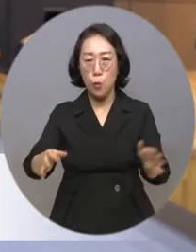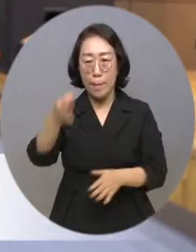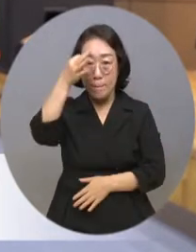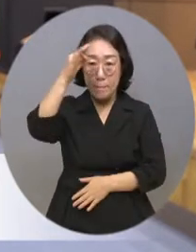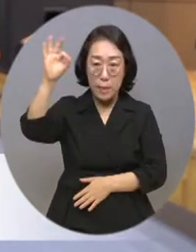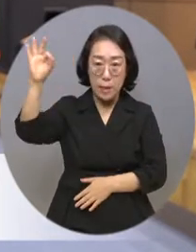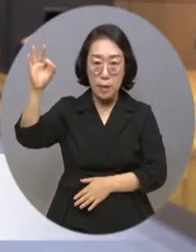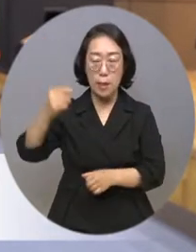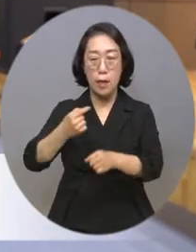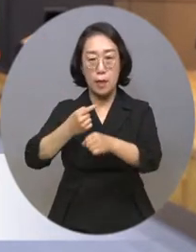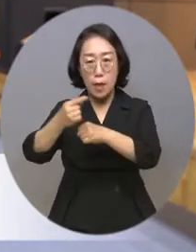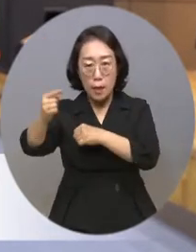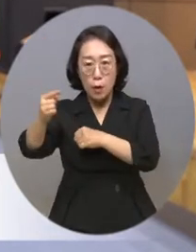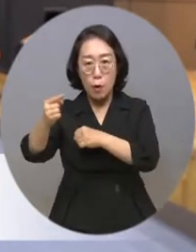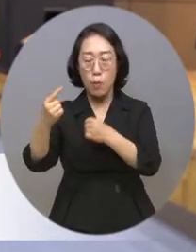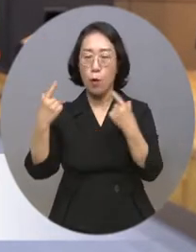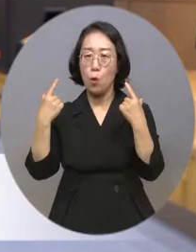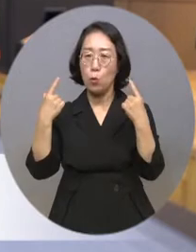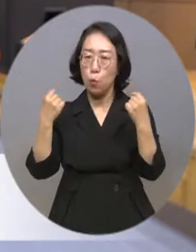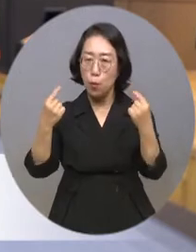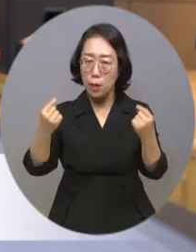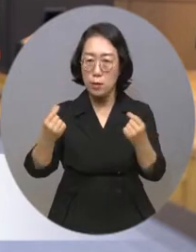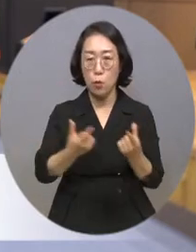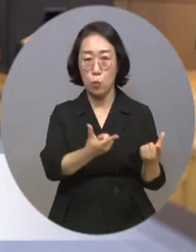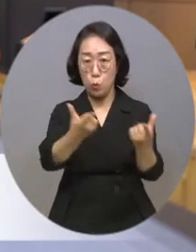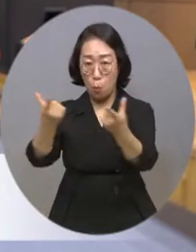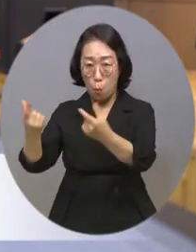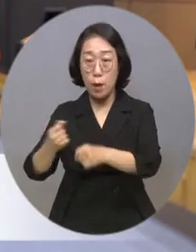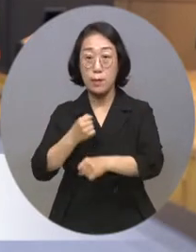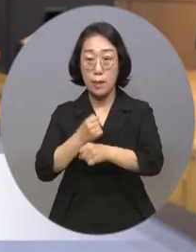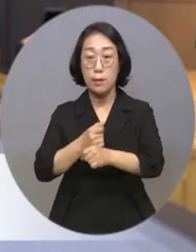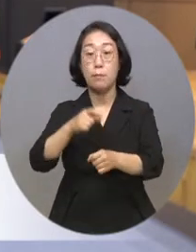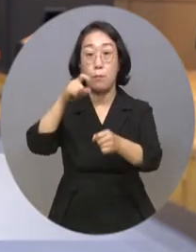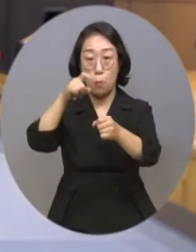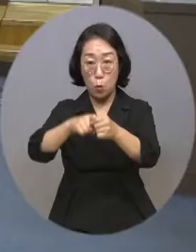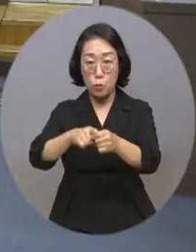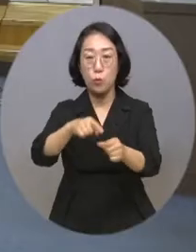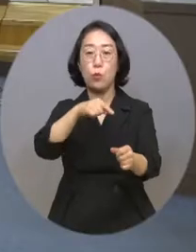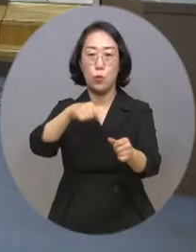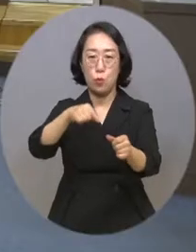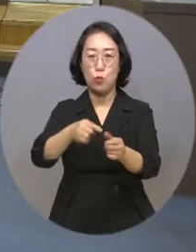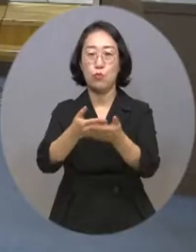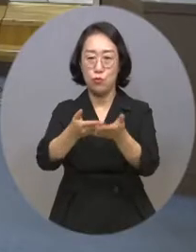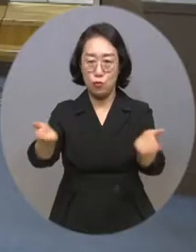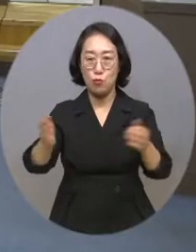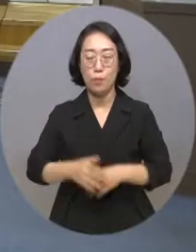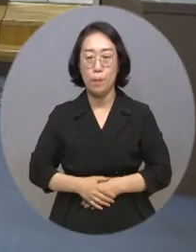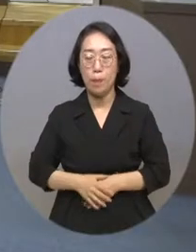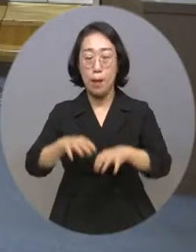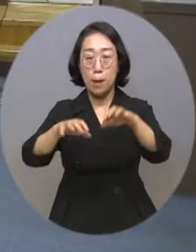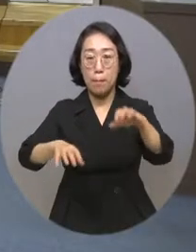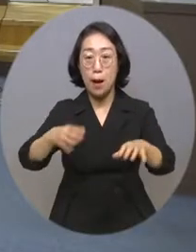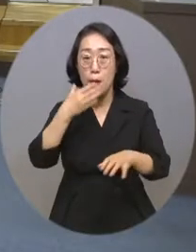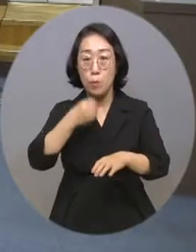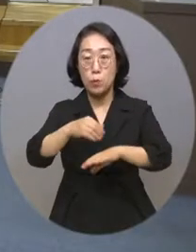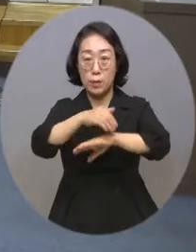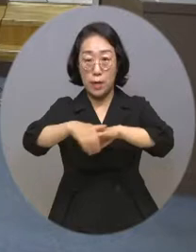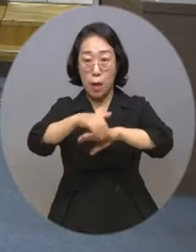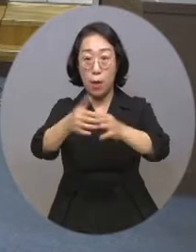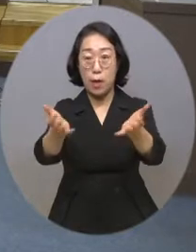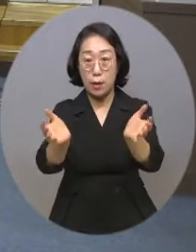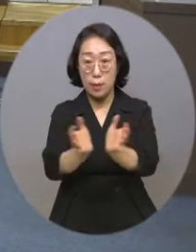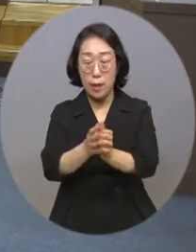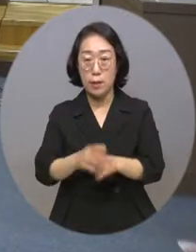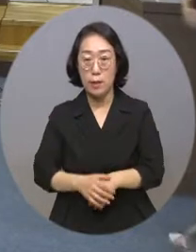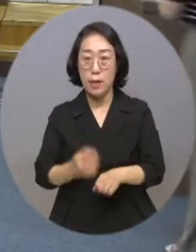내년에는 방향성을 좀 통일성 있게 가져가자 하는 취지에서 교육을 준비하게 되었습니다. 마을복지계획단은